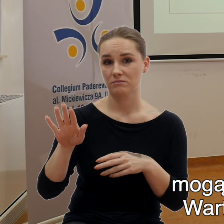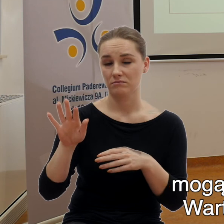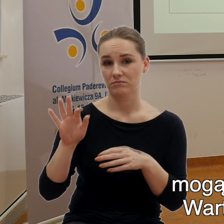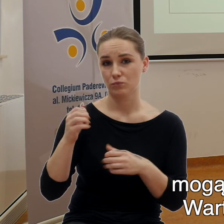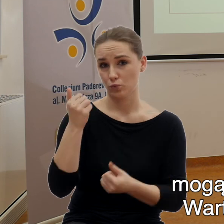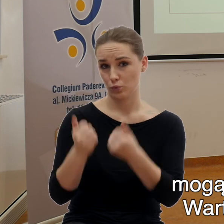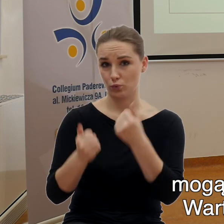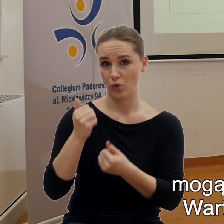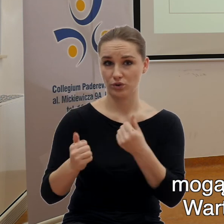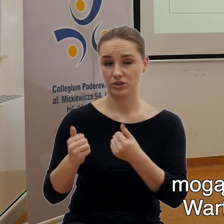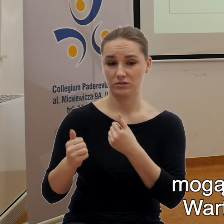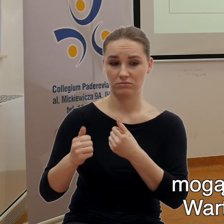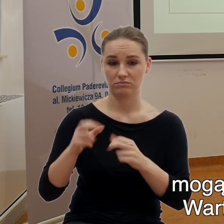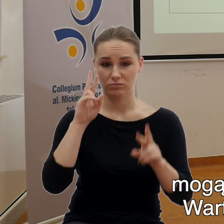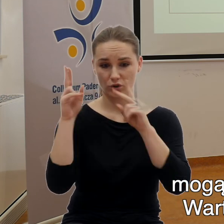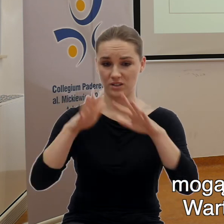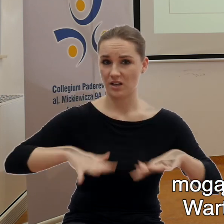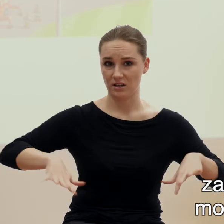Warto jest pomyśleć o tym wcześniej,